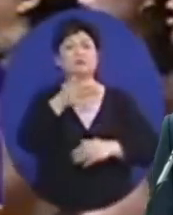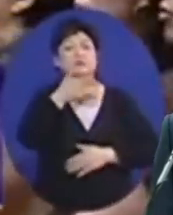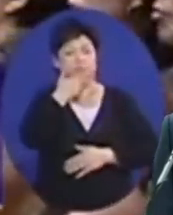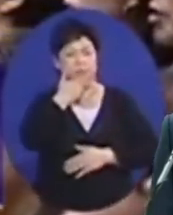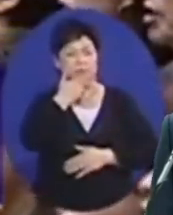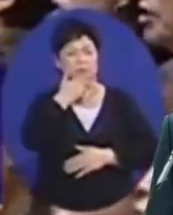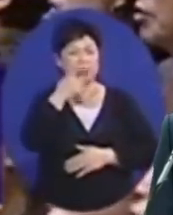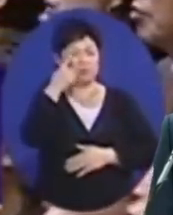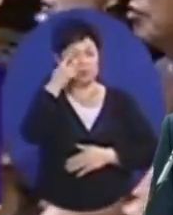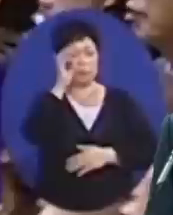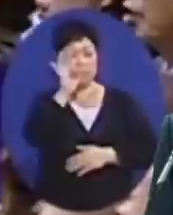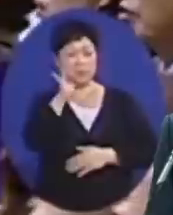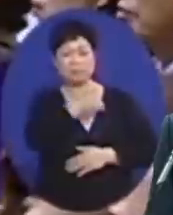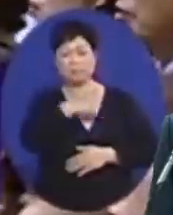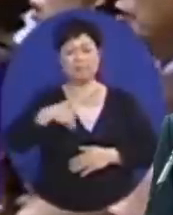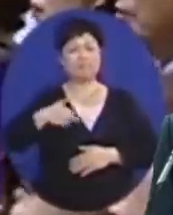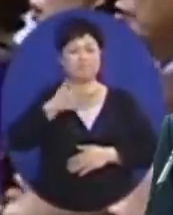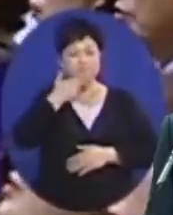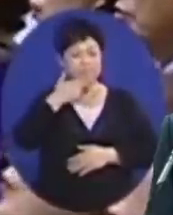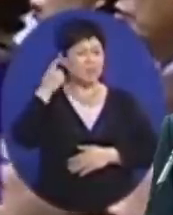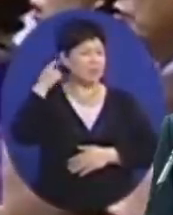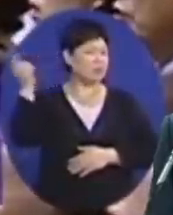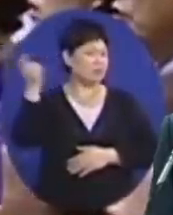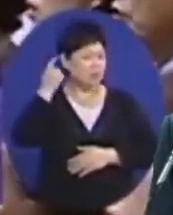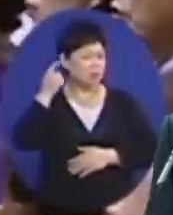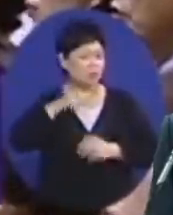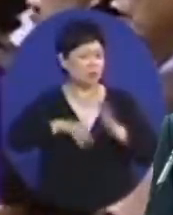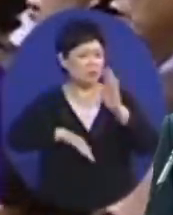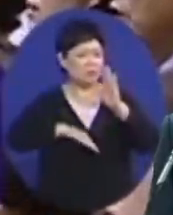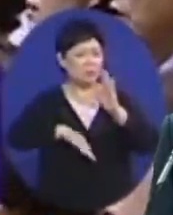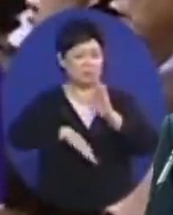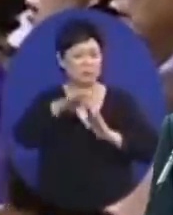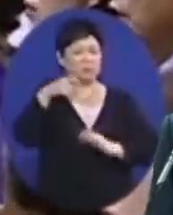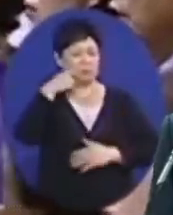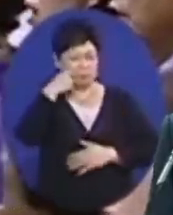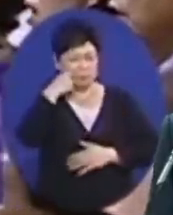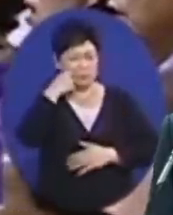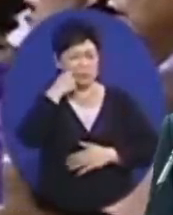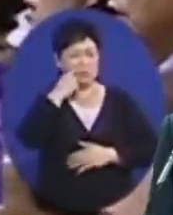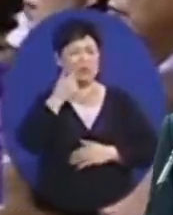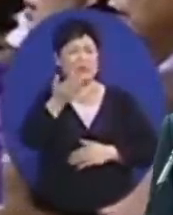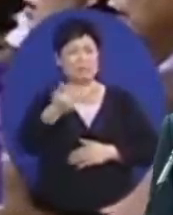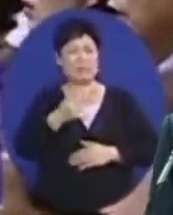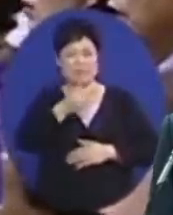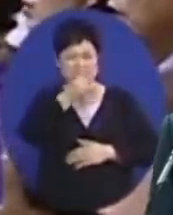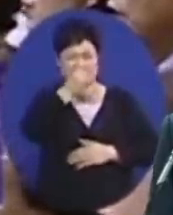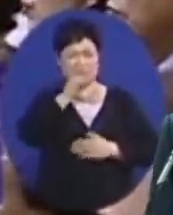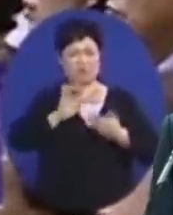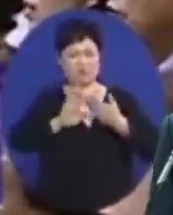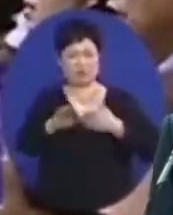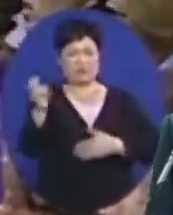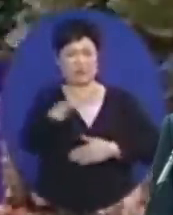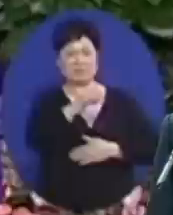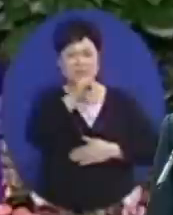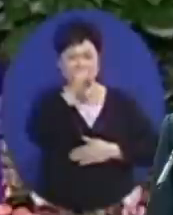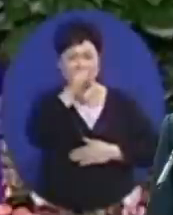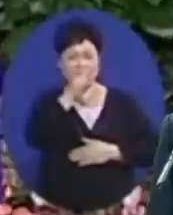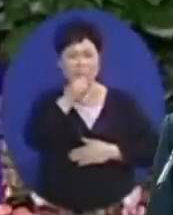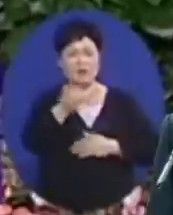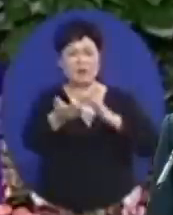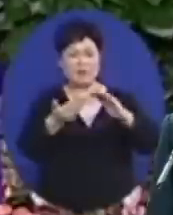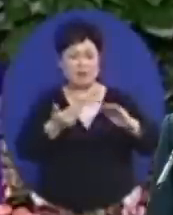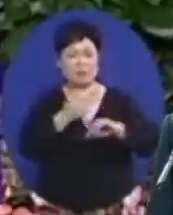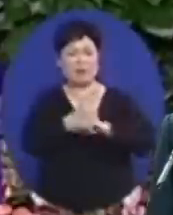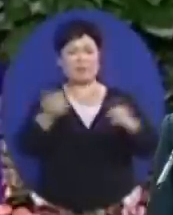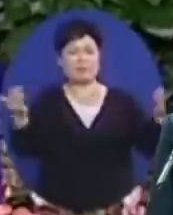없나니 눈은 보아도 조감이 없고 귀는 들어도 차들 차지 아니하는도다. 이미 있던 것이 후에 다시 있겠고 이미